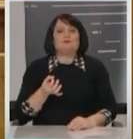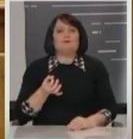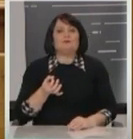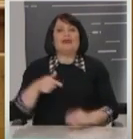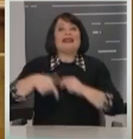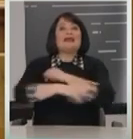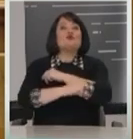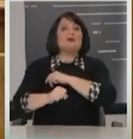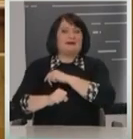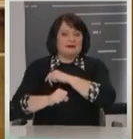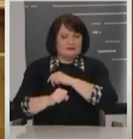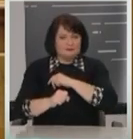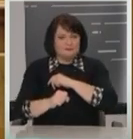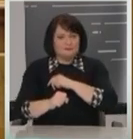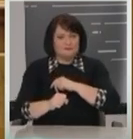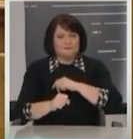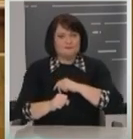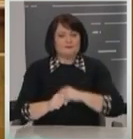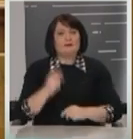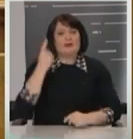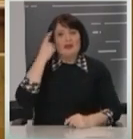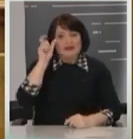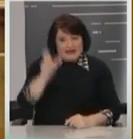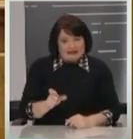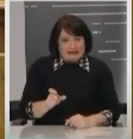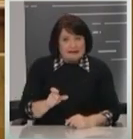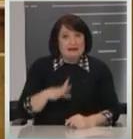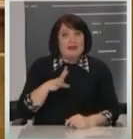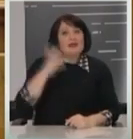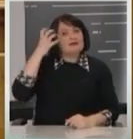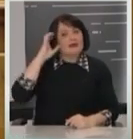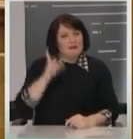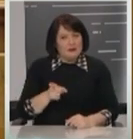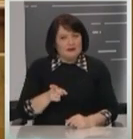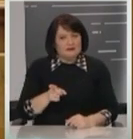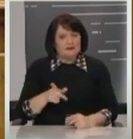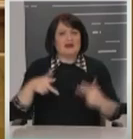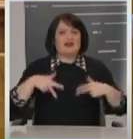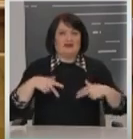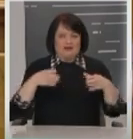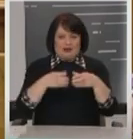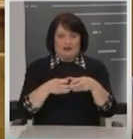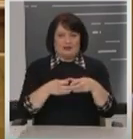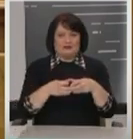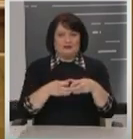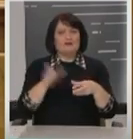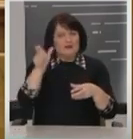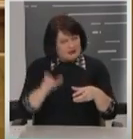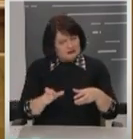γραμματείς. Και δεν ξέρετε ή δεν θέλετε να θυμάστε ότι αν υπάρχει μια κυβέρνηση, γιατί εσείς διατελέσατε